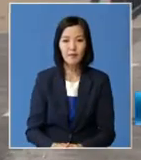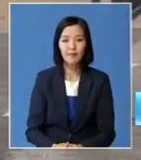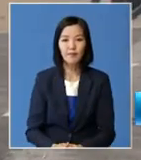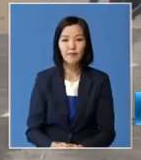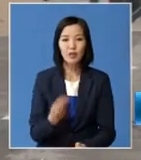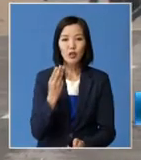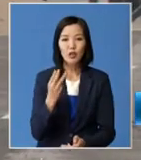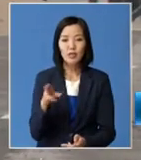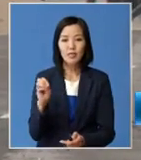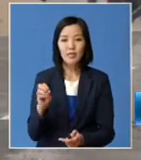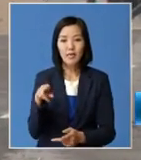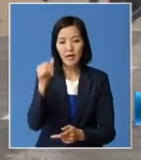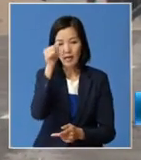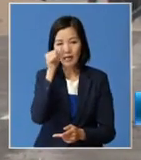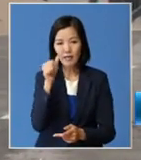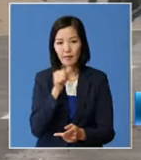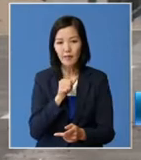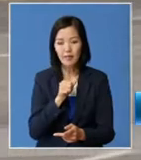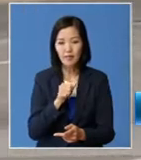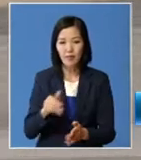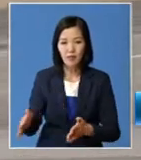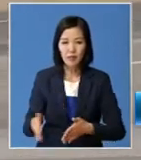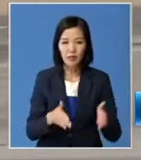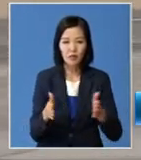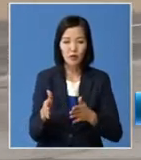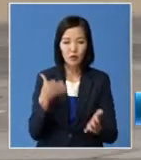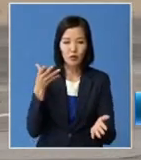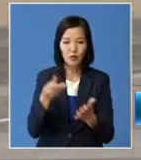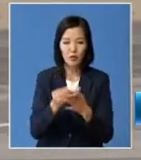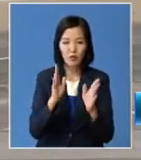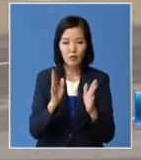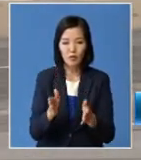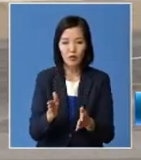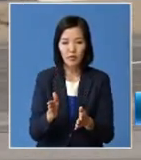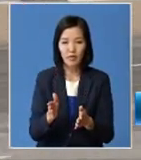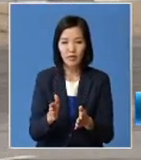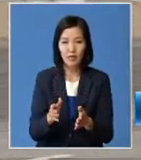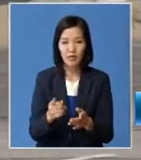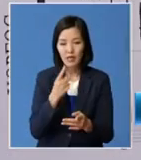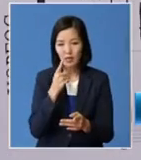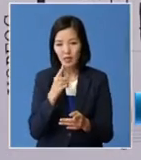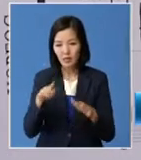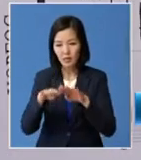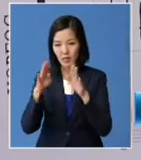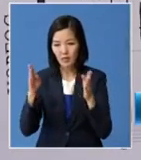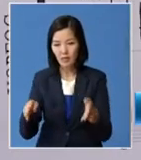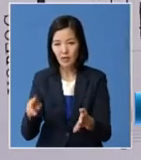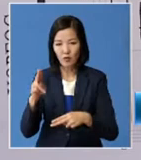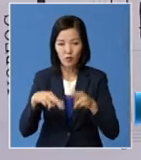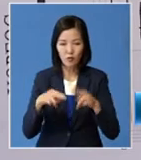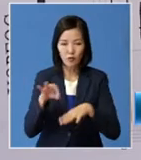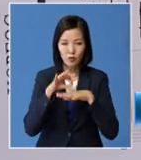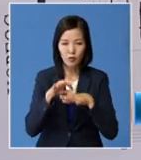Шілде айынан бастап Алматы Қорғас тас жолы ақылы болады. Ол үшін нұр жол өткізу бекетіне жақын жерде терминал құрылғысы жүргізіліп жатыр.